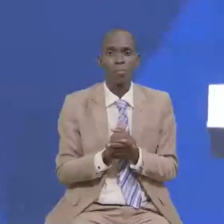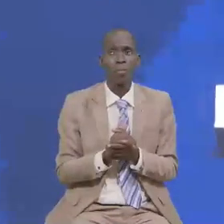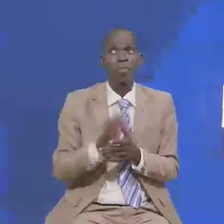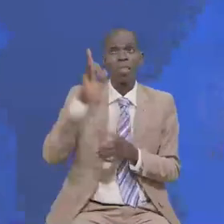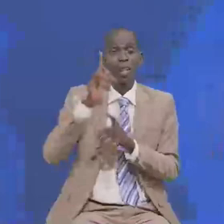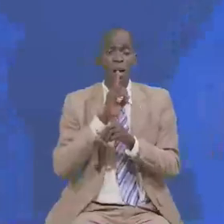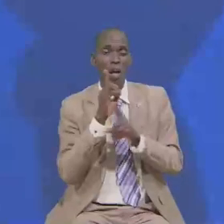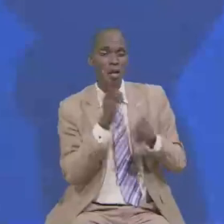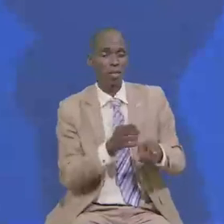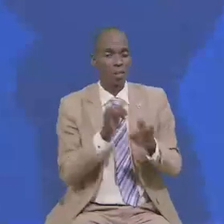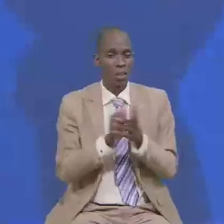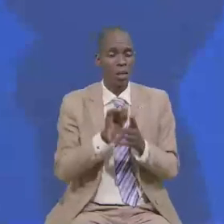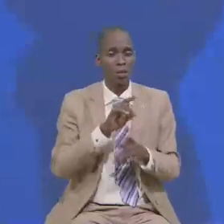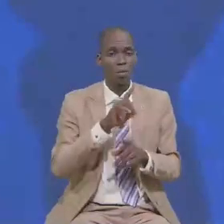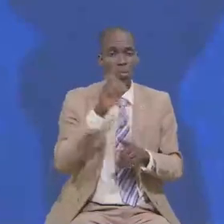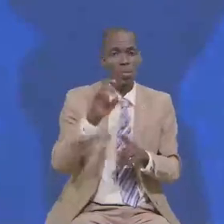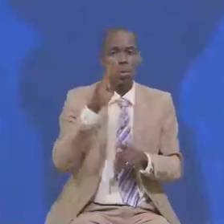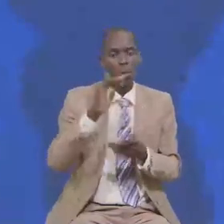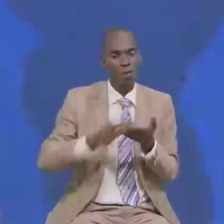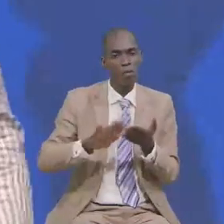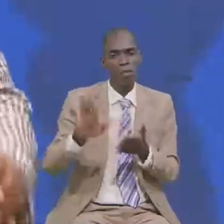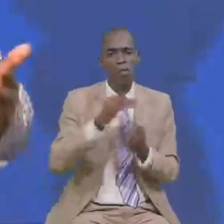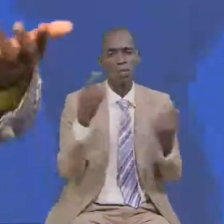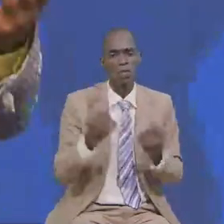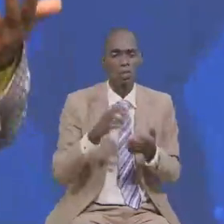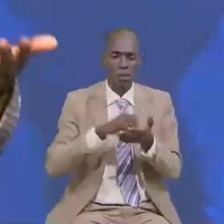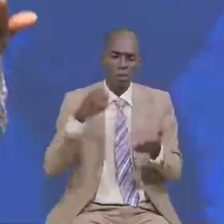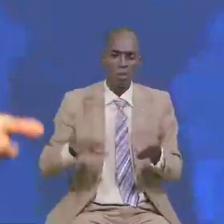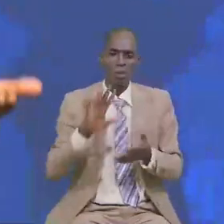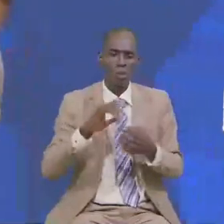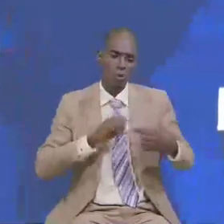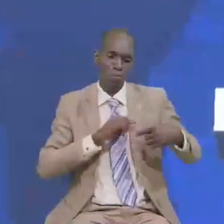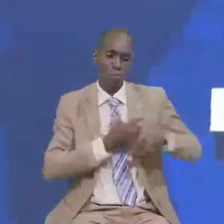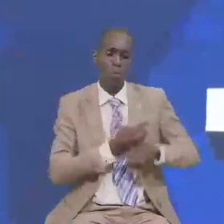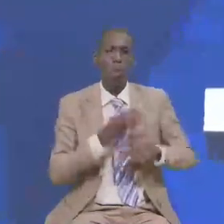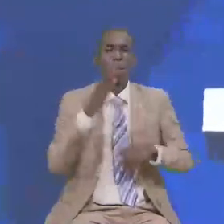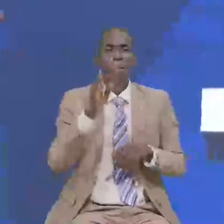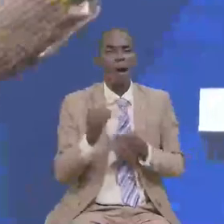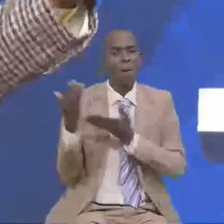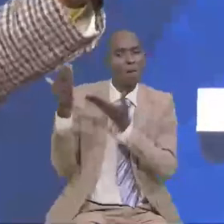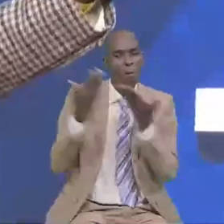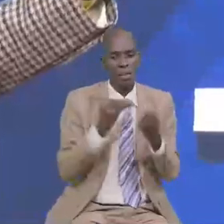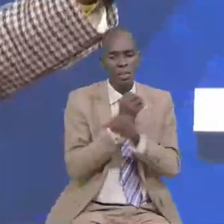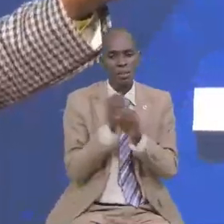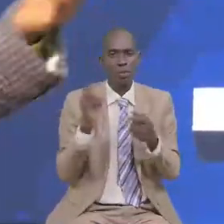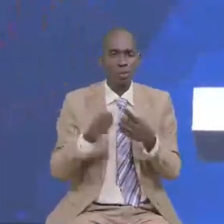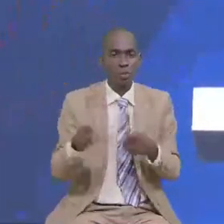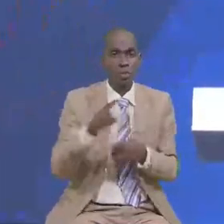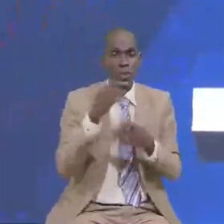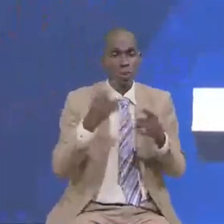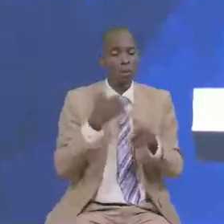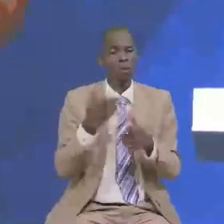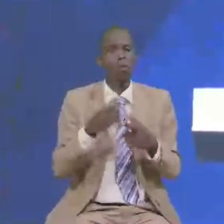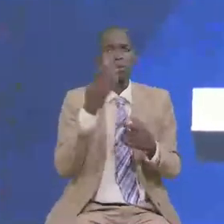a répondu à la question là, disant que en ôtant tes péchés, en ôtant ta culpabilité, en te donnant le